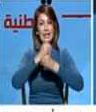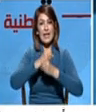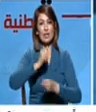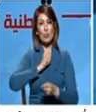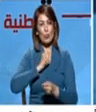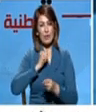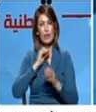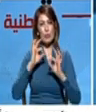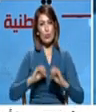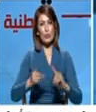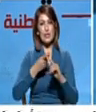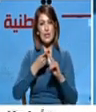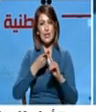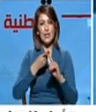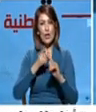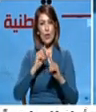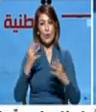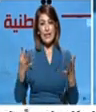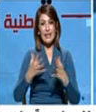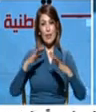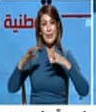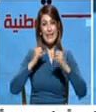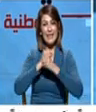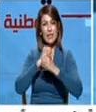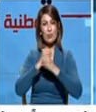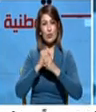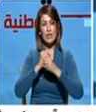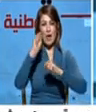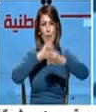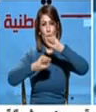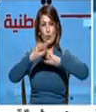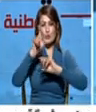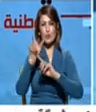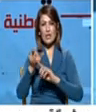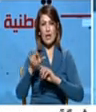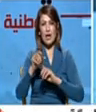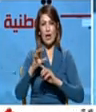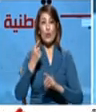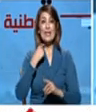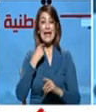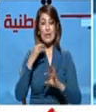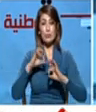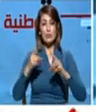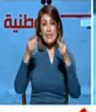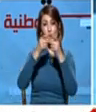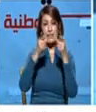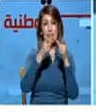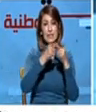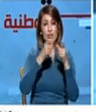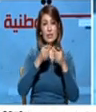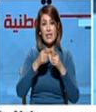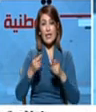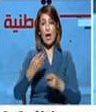الجماعيه والستين في القطاعات اللي السبب الوحيد وهي المؤسسه اللي هي تعتبر معناه